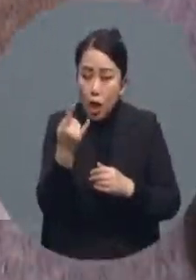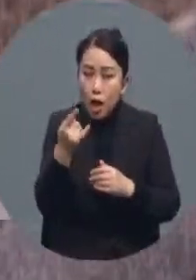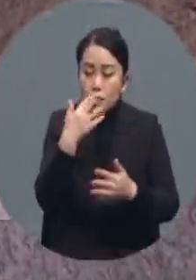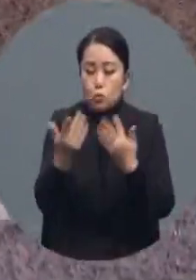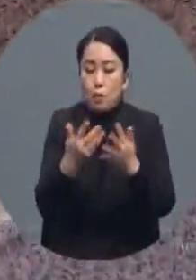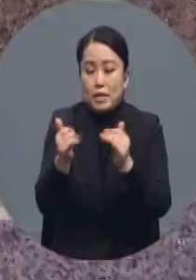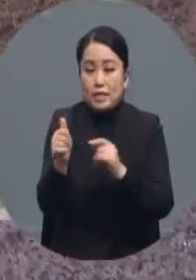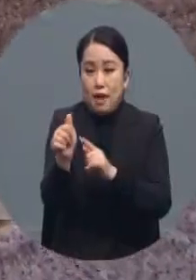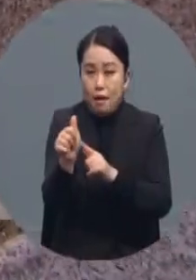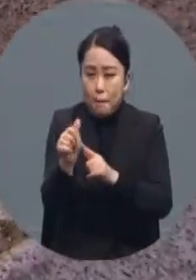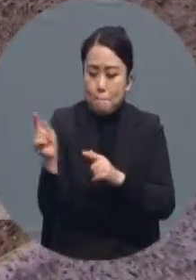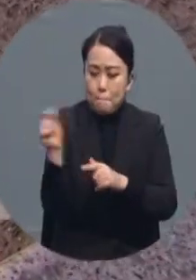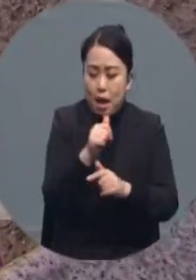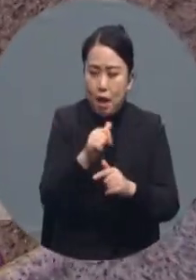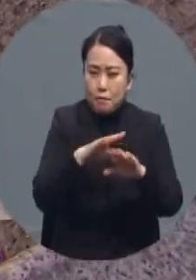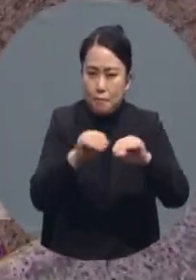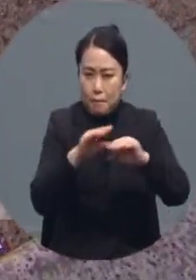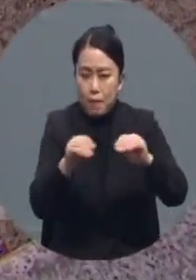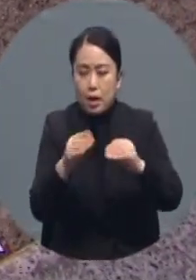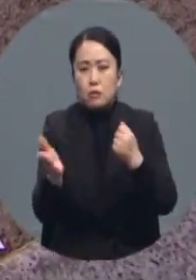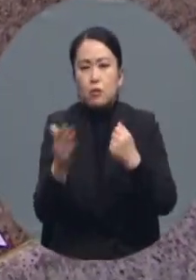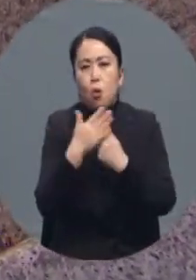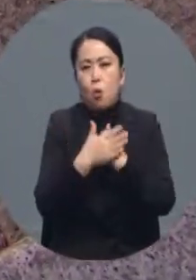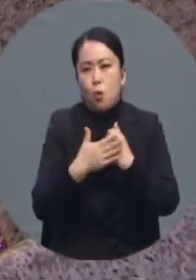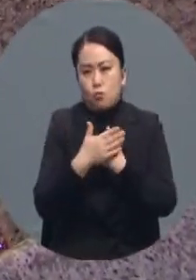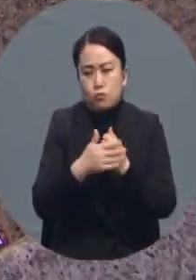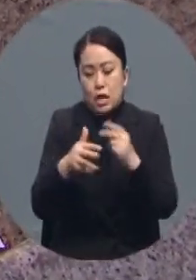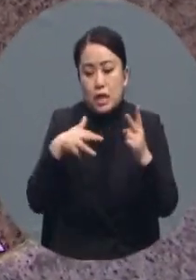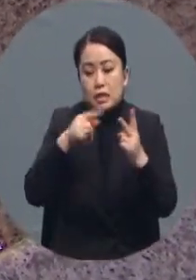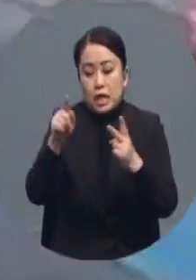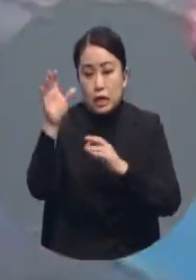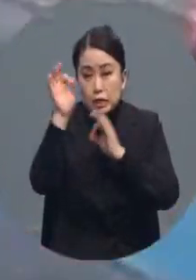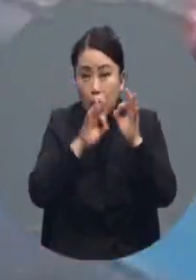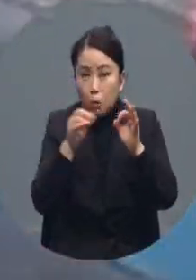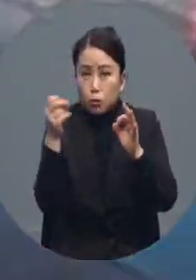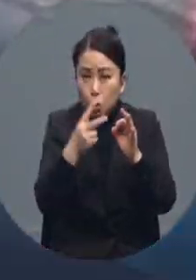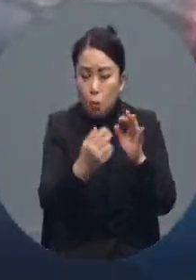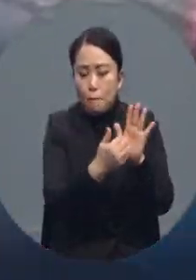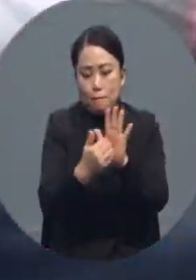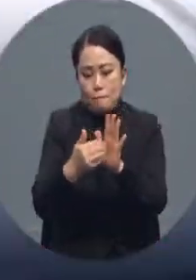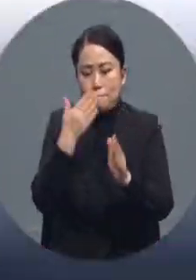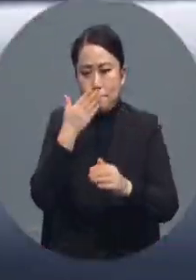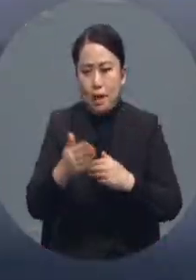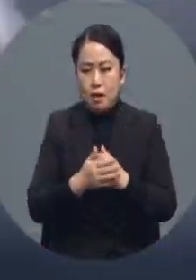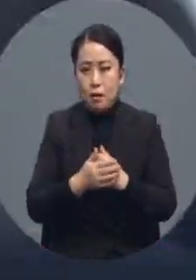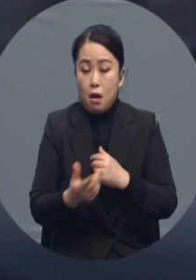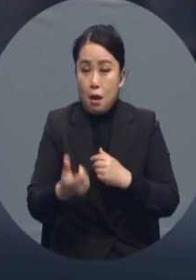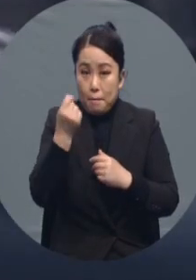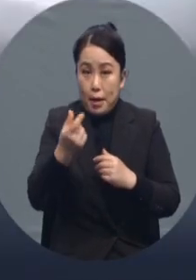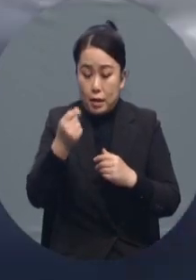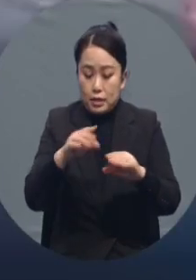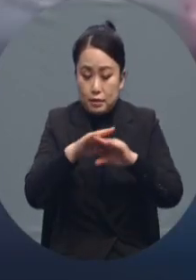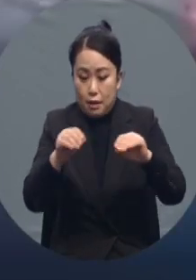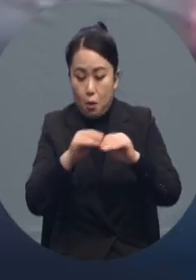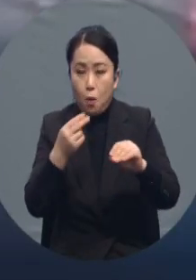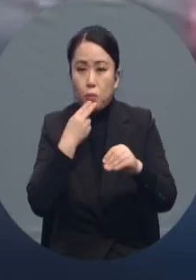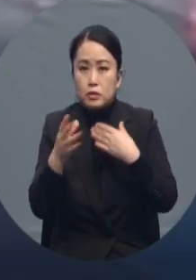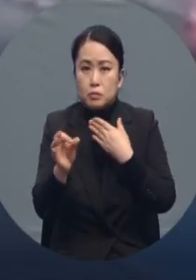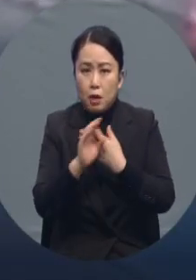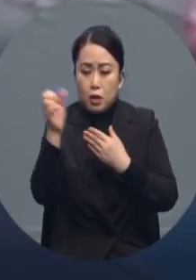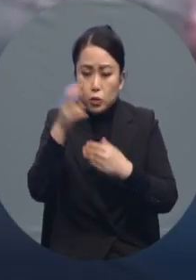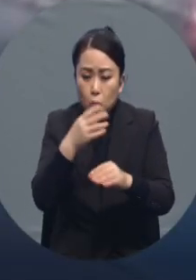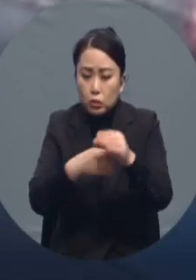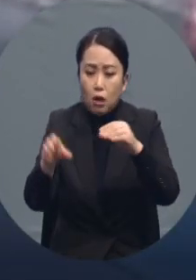발빠른 대응 덕분에 2차 사고도 막을 수 있었습니다 빠른 상황 대처를 하지 않으면 2.49로 이어질 가능성이 크기